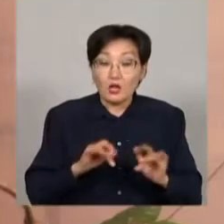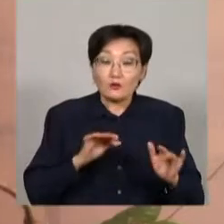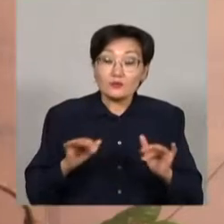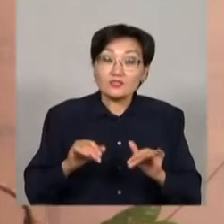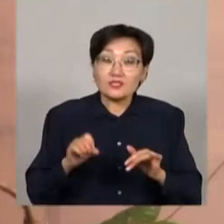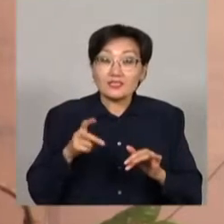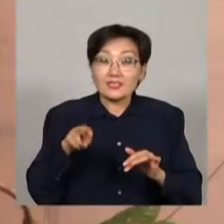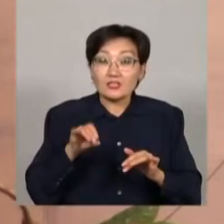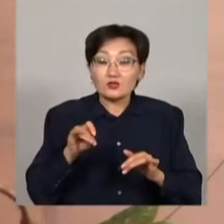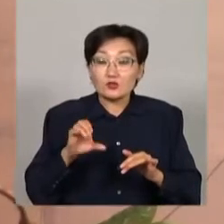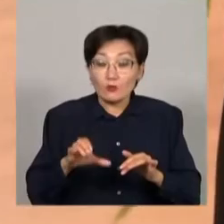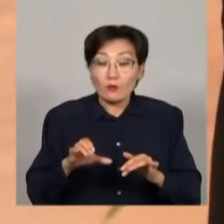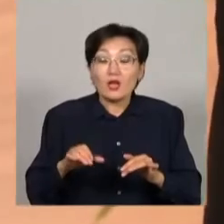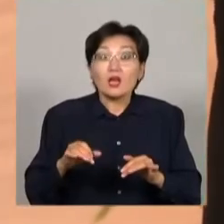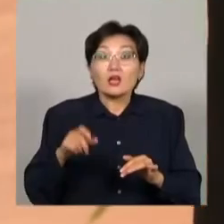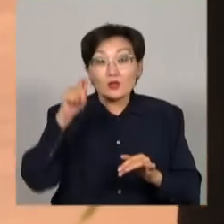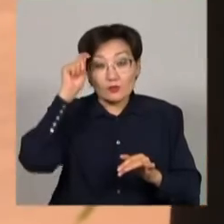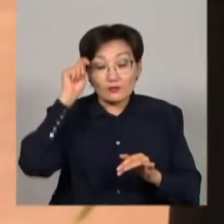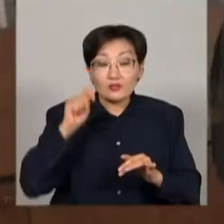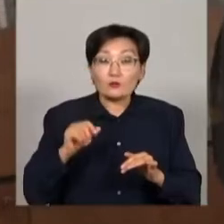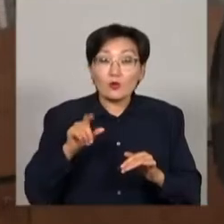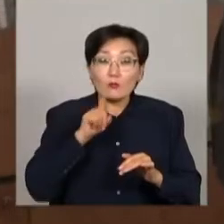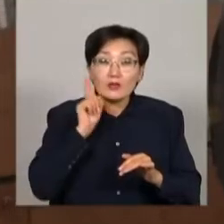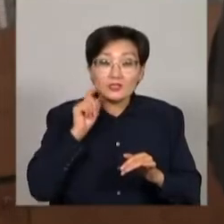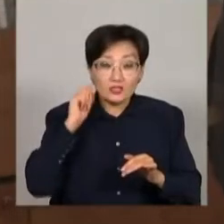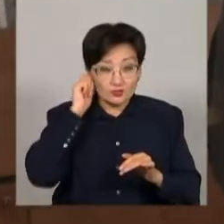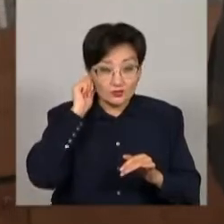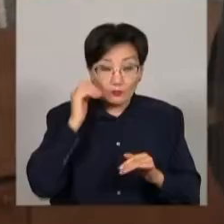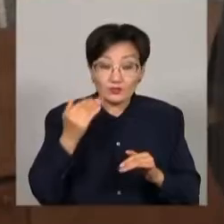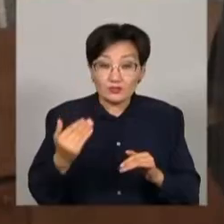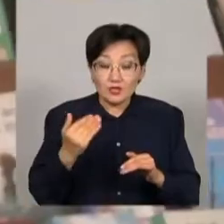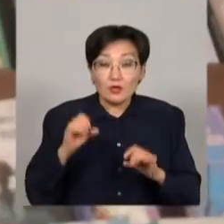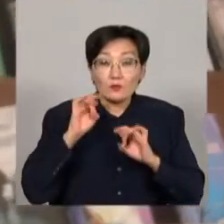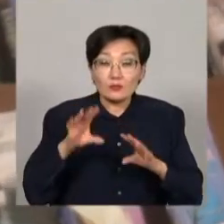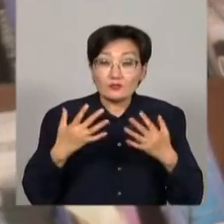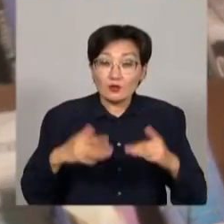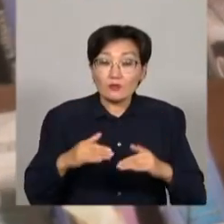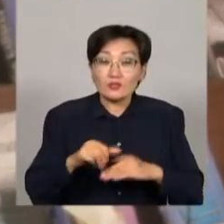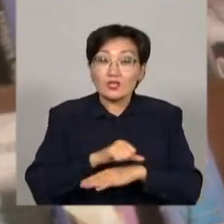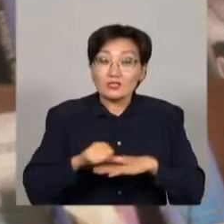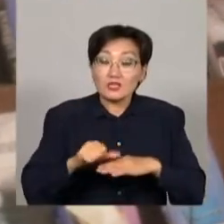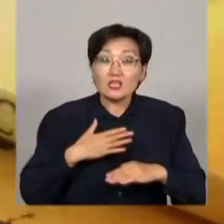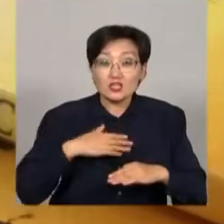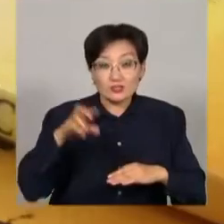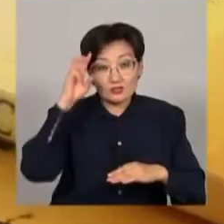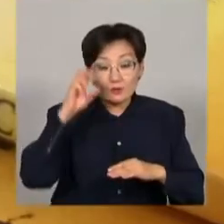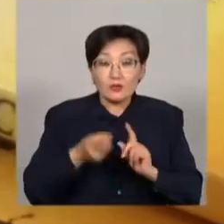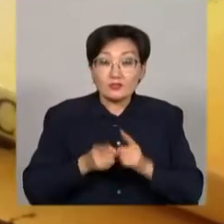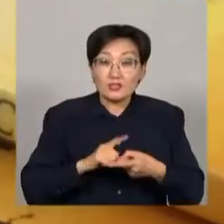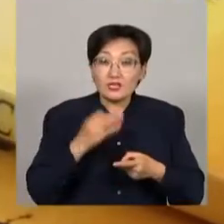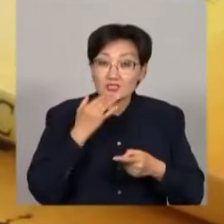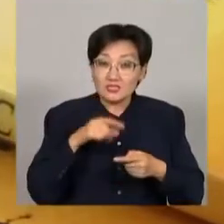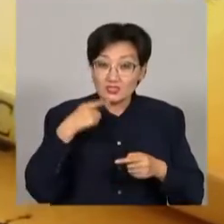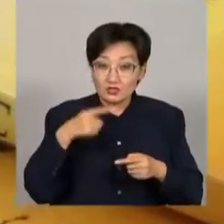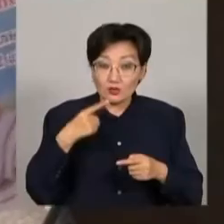мероприятия Илья Юсуф. Парень пишет книги со школьной скамьи. Труды молодого таланта известны уже за пределами нашей страны, переводятся на